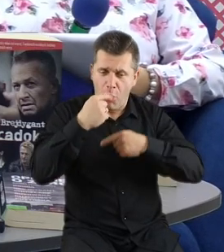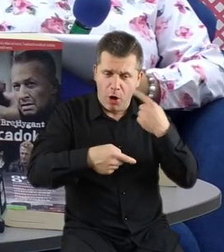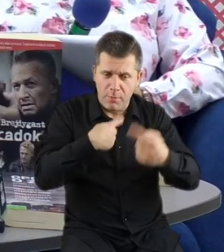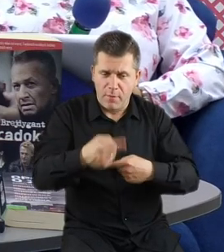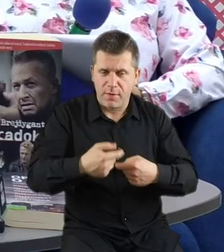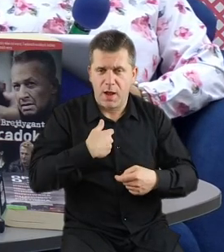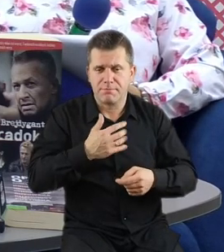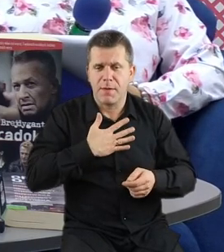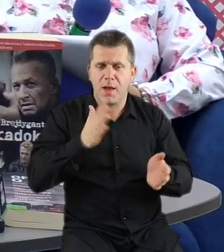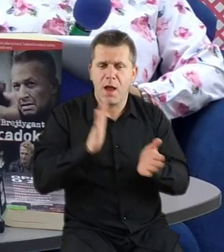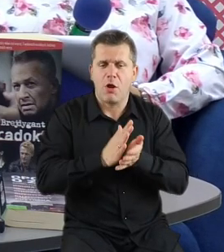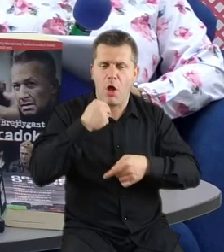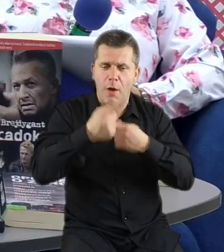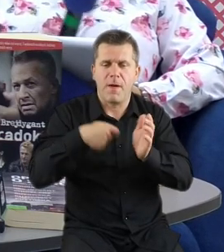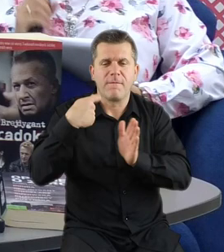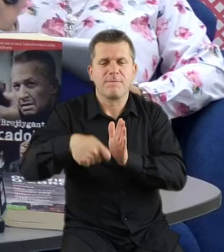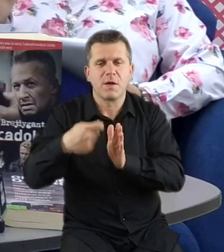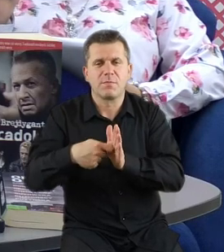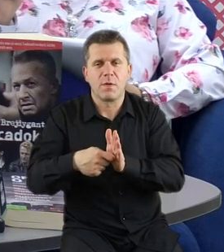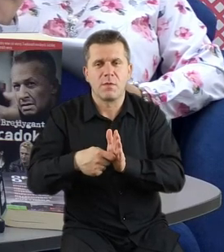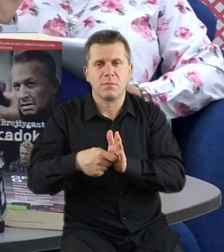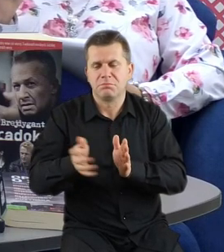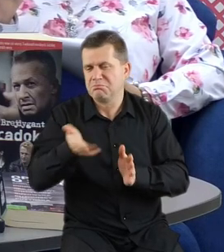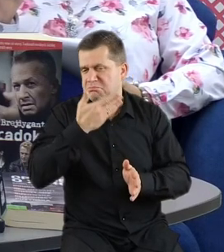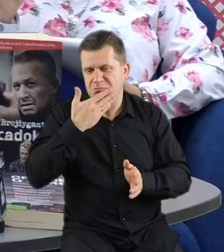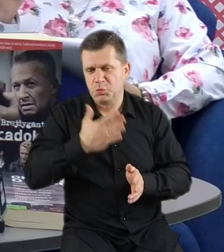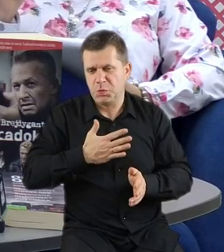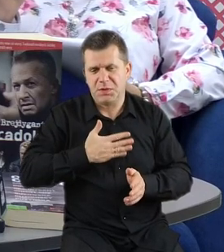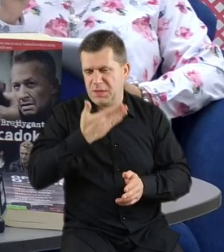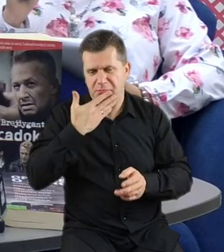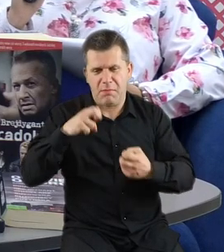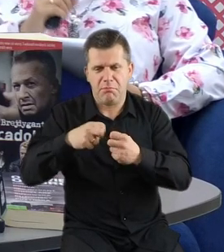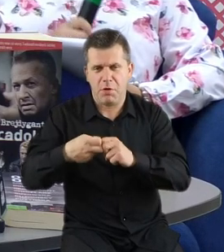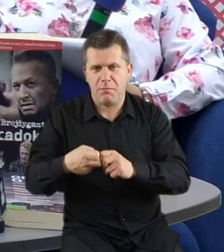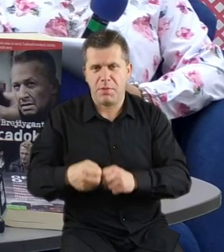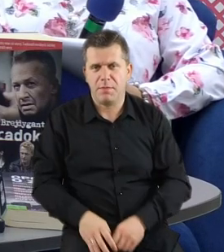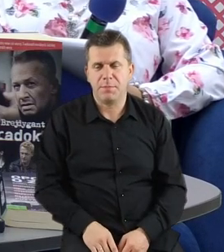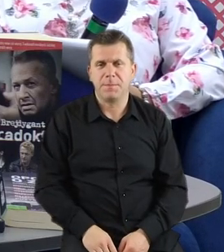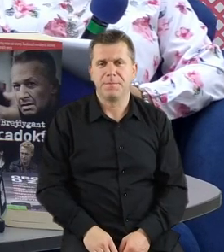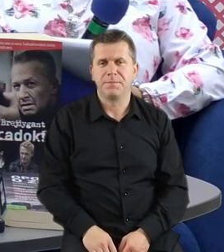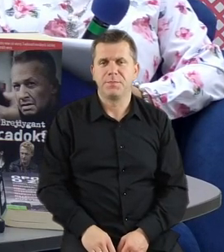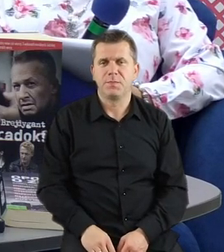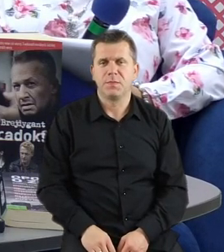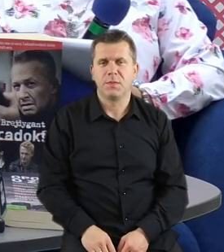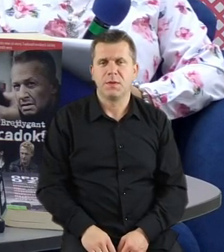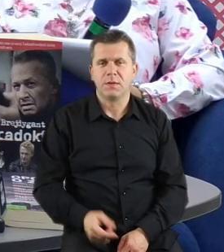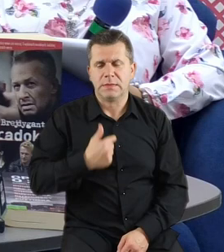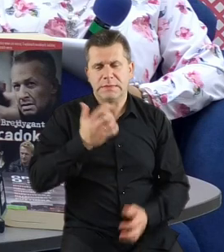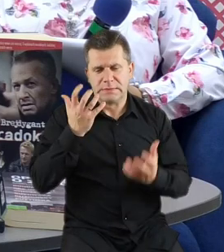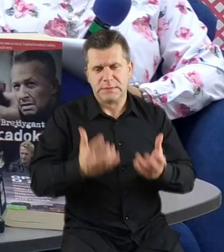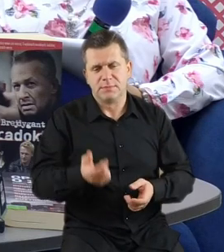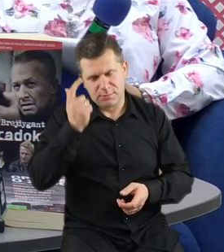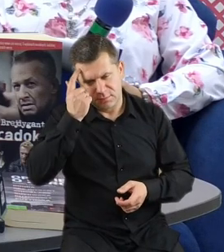chyba filmowo, więc jak ktoś czyta to... Bo... Żaden problem by nie był, tak? Tak, no żeby, czy już się noszę z zamiarem